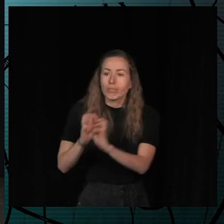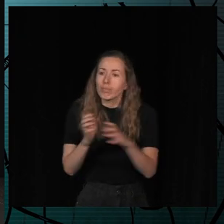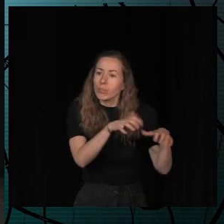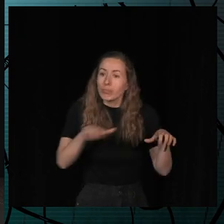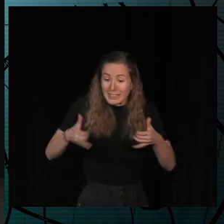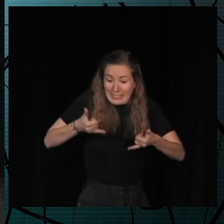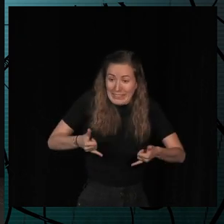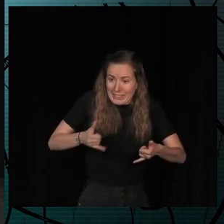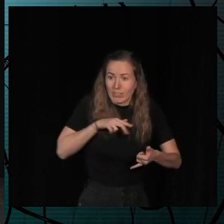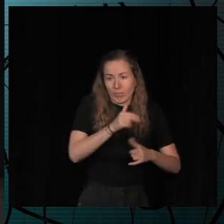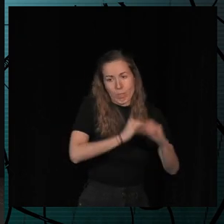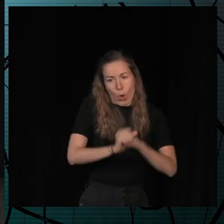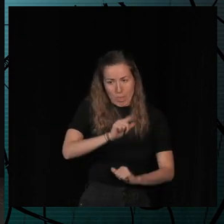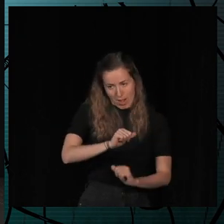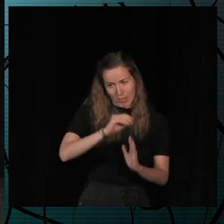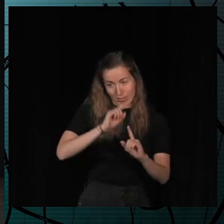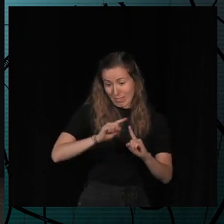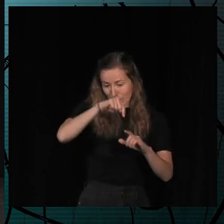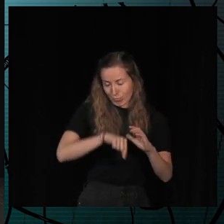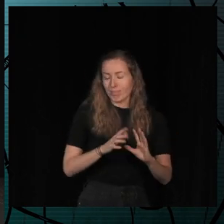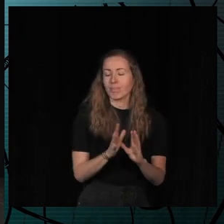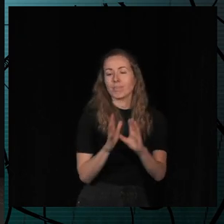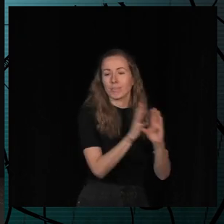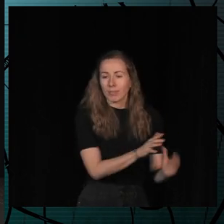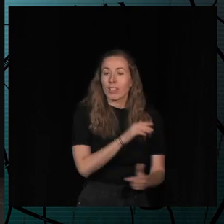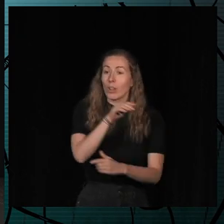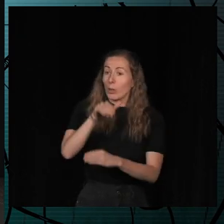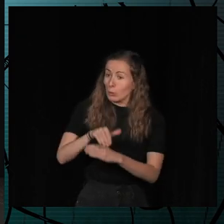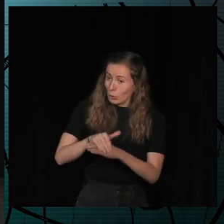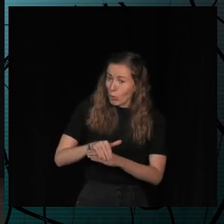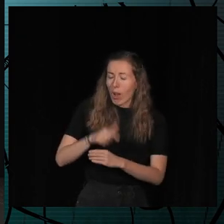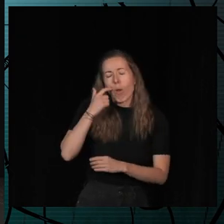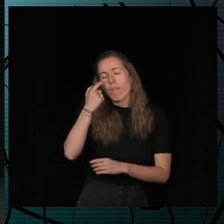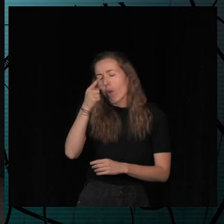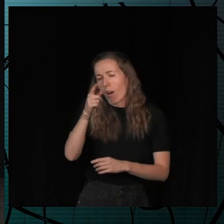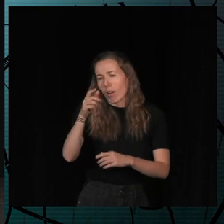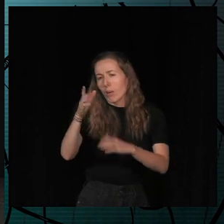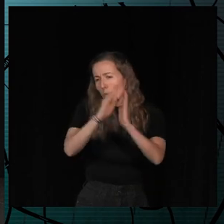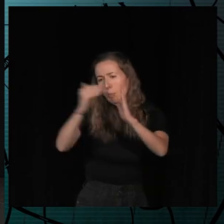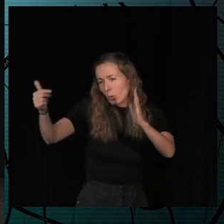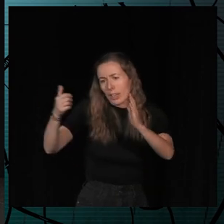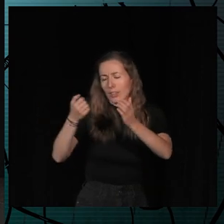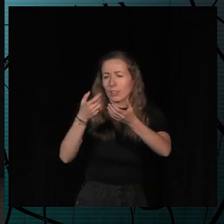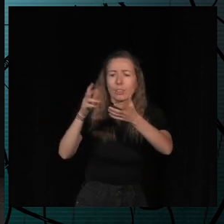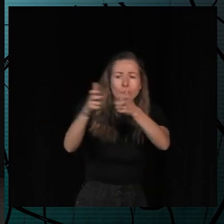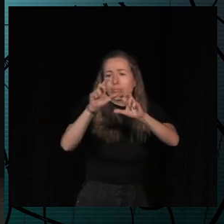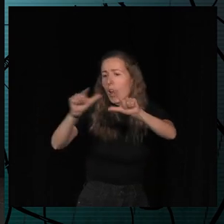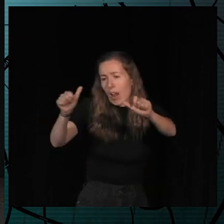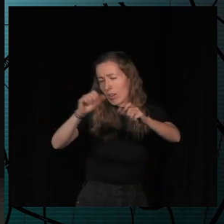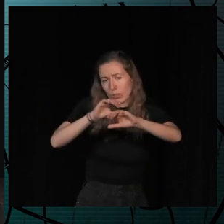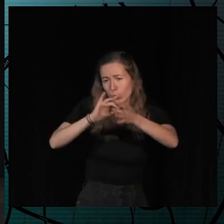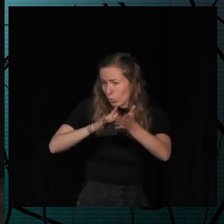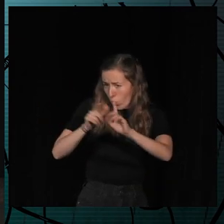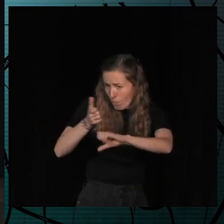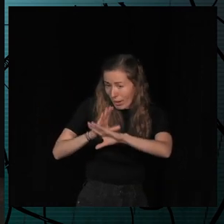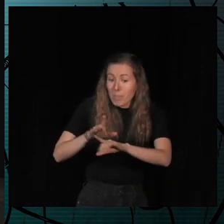ici ce soir on a alors dans la bibliothèque vous retrouverez toute notre offre ludique en libre accès ce soir